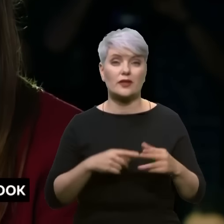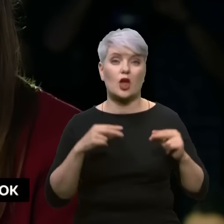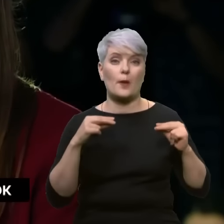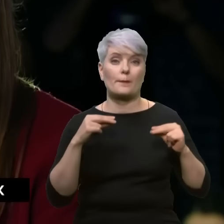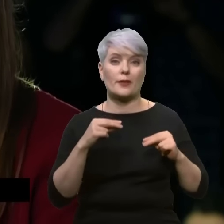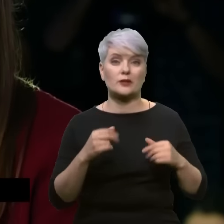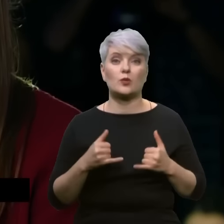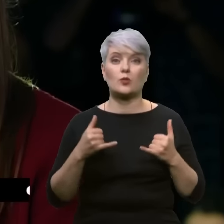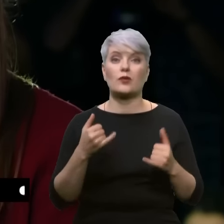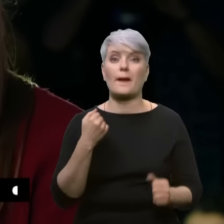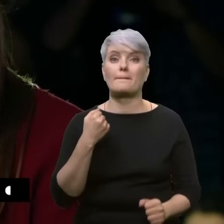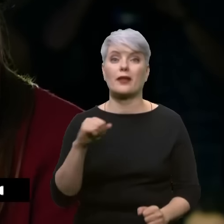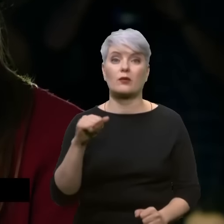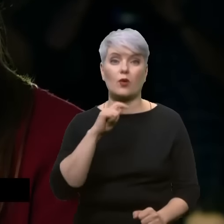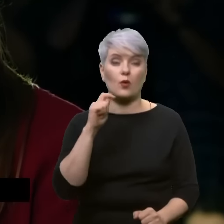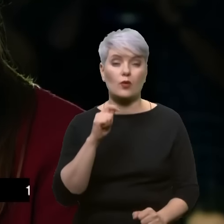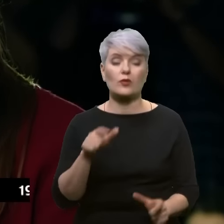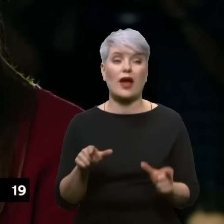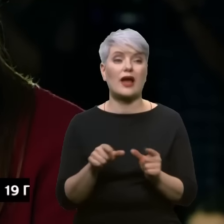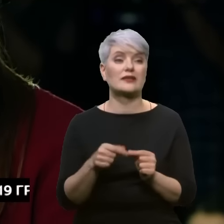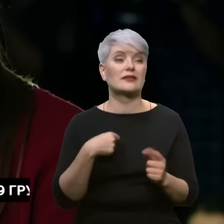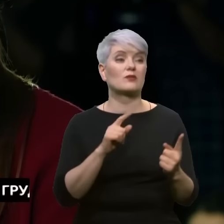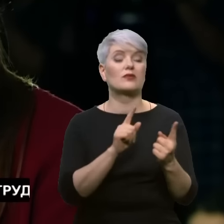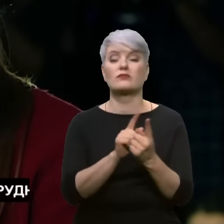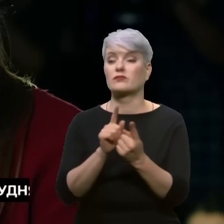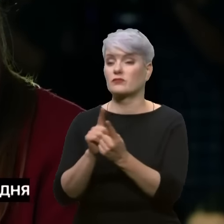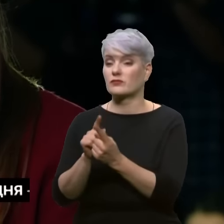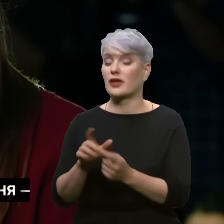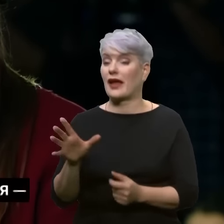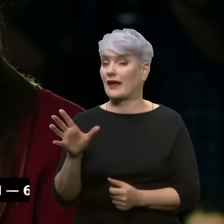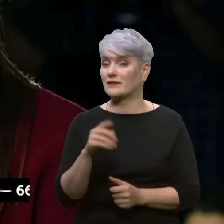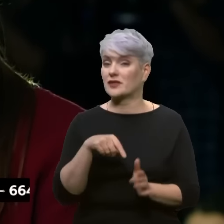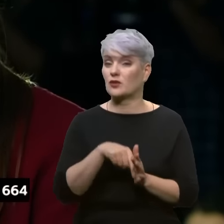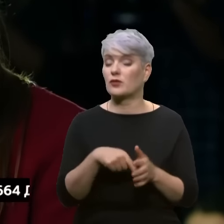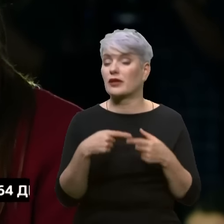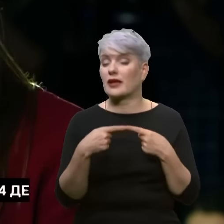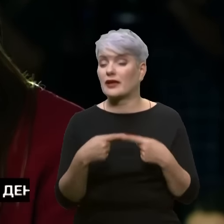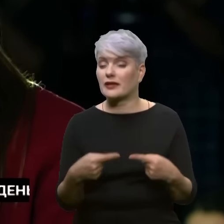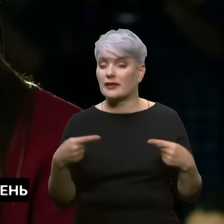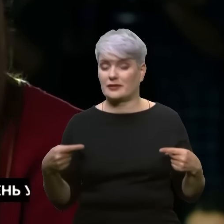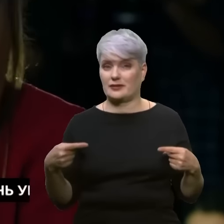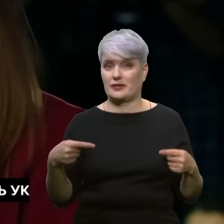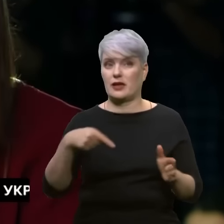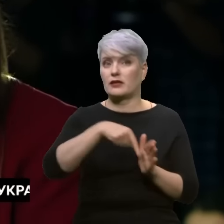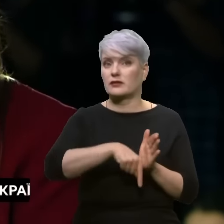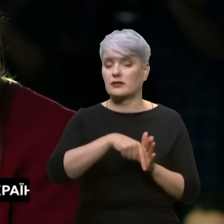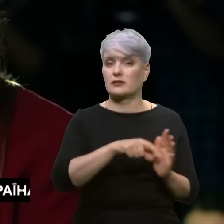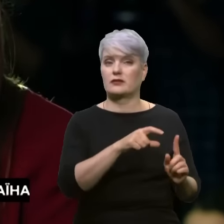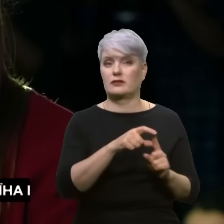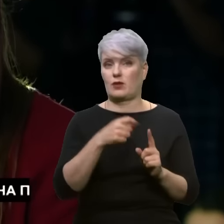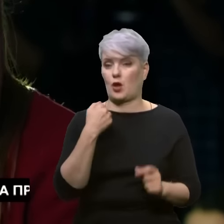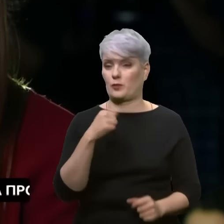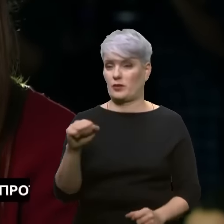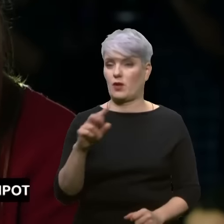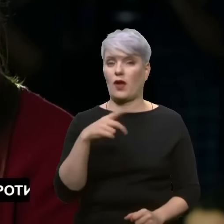на перемогу України. Але з ким би я не спілкувалася, всі вкладають різне в поняття «перемога». Хтось говорить, що